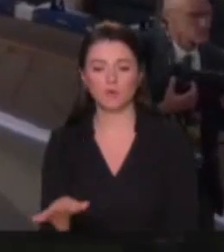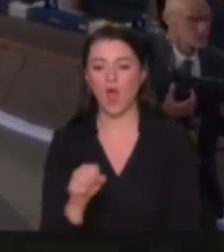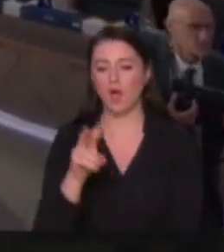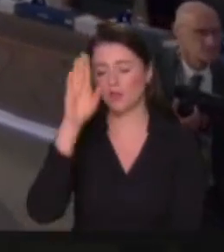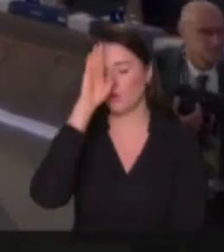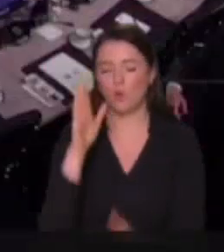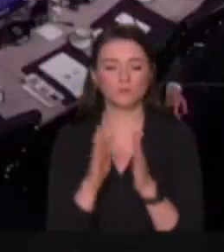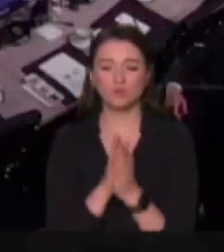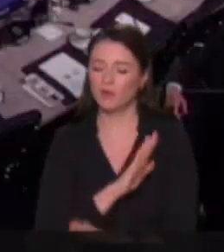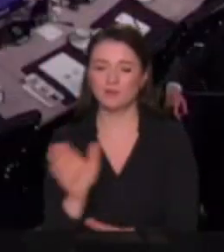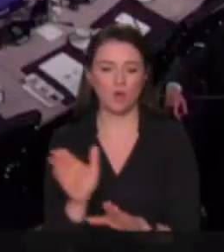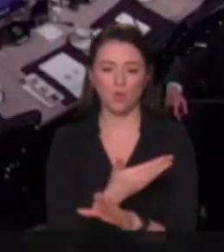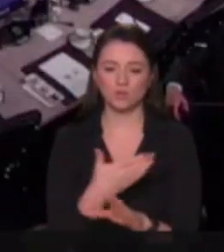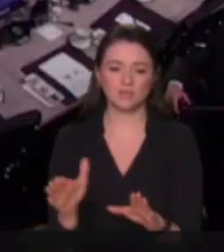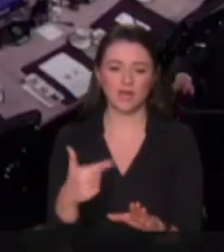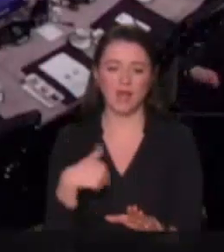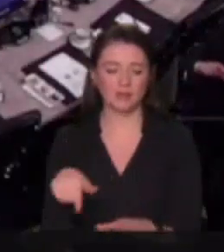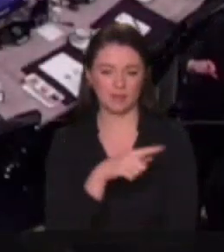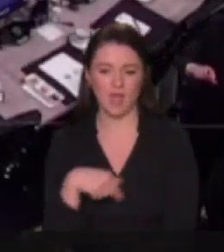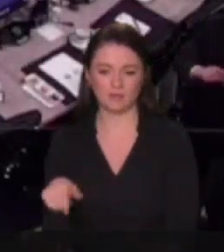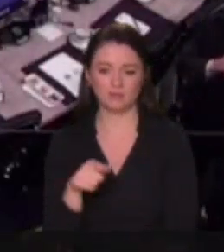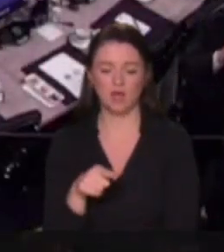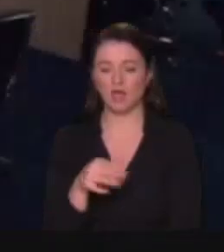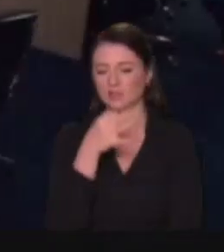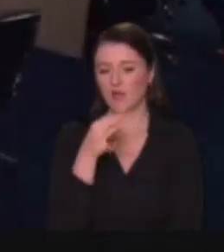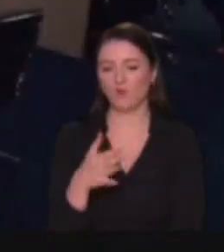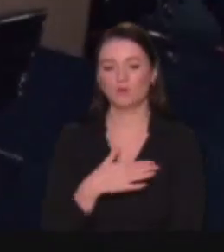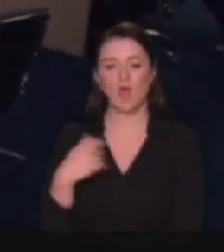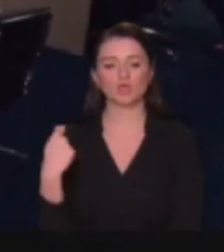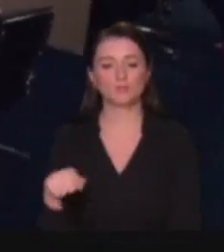будь ласка, не розділяйте нас, зауважив наш президент Володимир Зеленський.